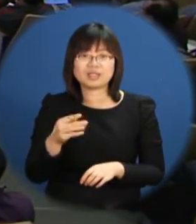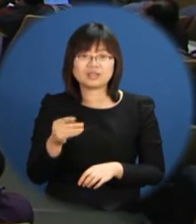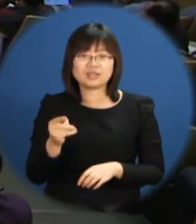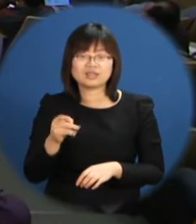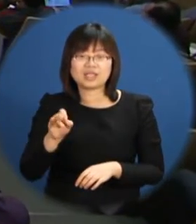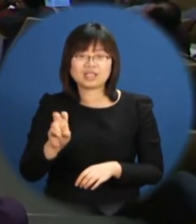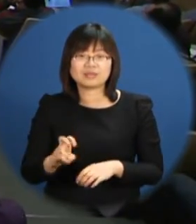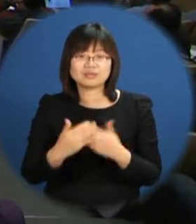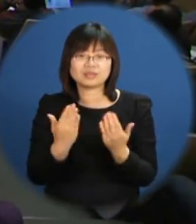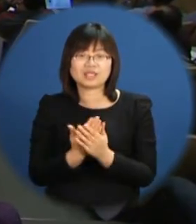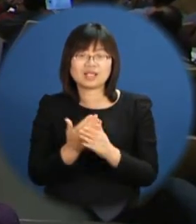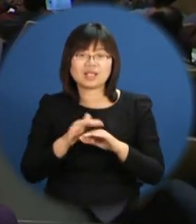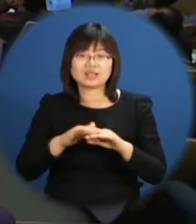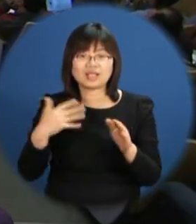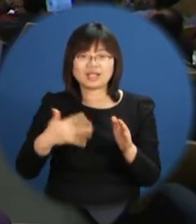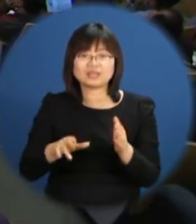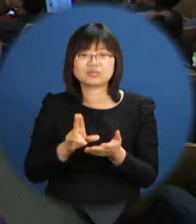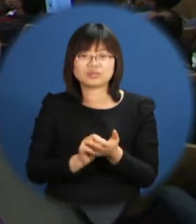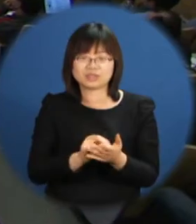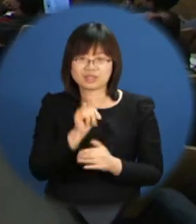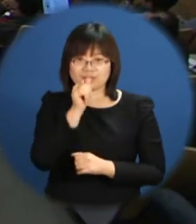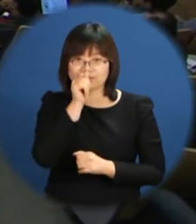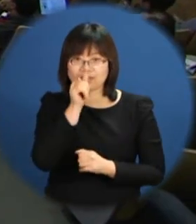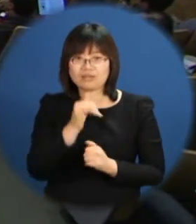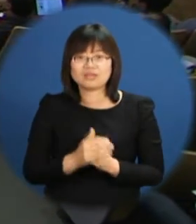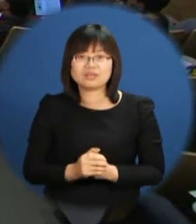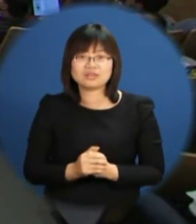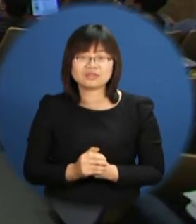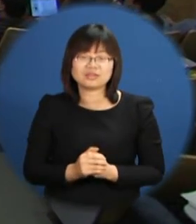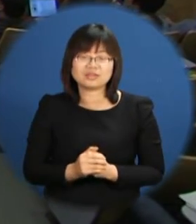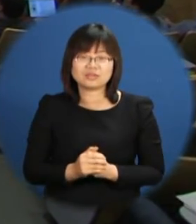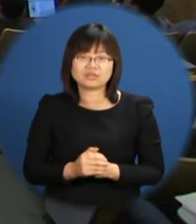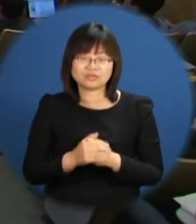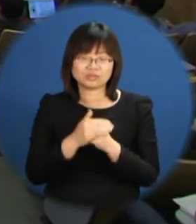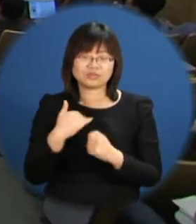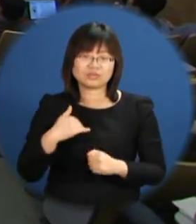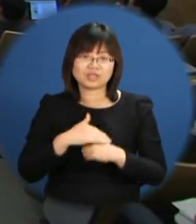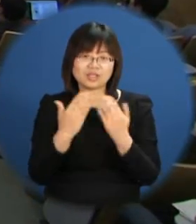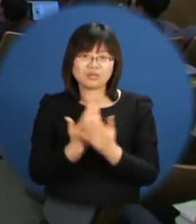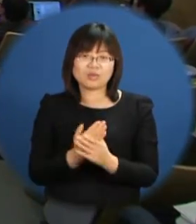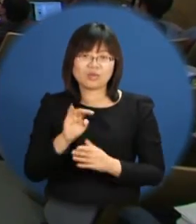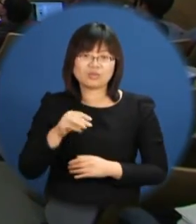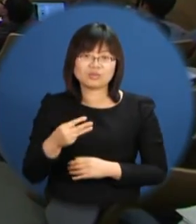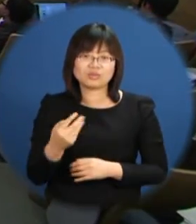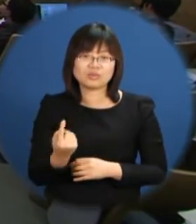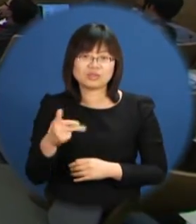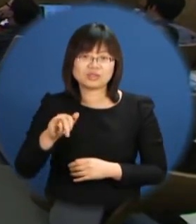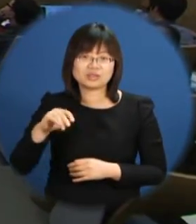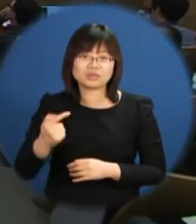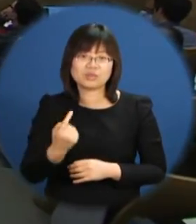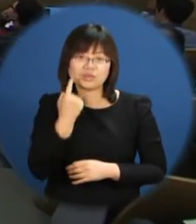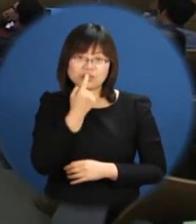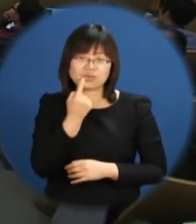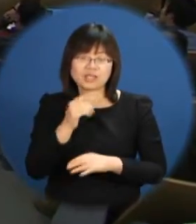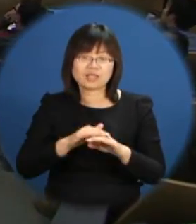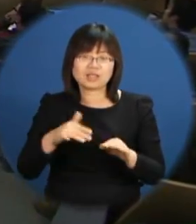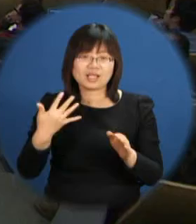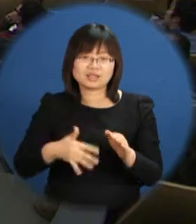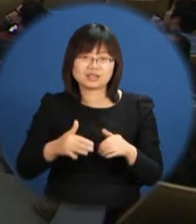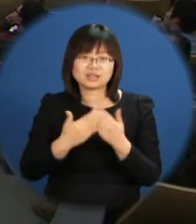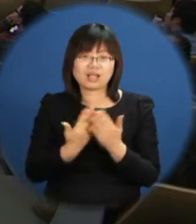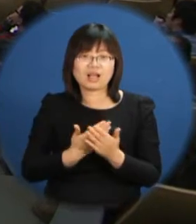이미 해결된 문제가 있었다는 것인데요 우리가 머플러 g 스톤 일원의 미해결된 점은 다 잘 알고